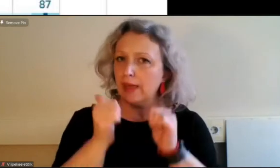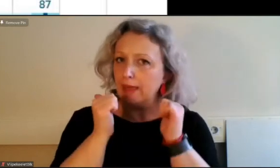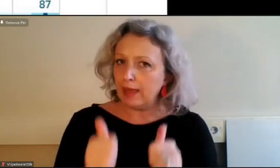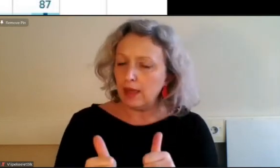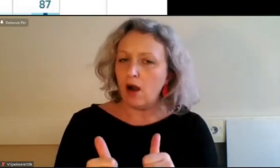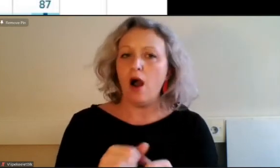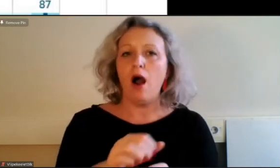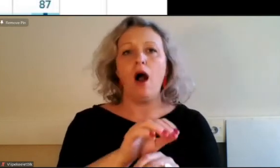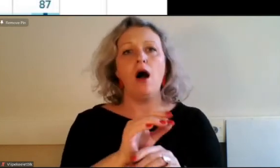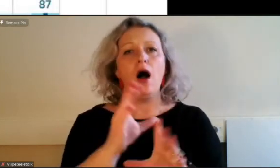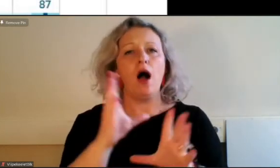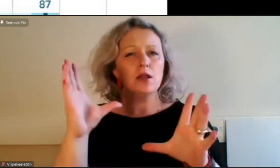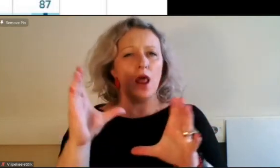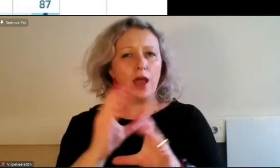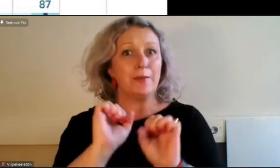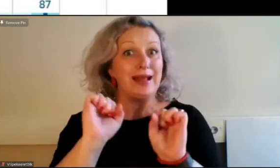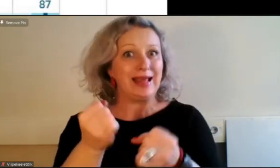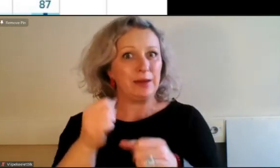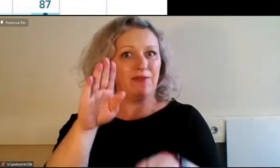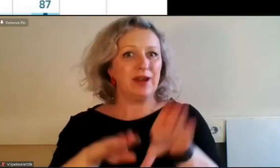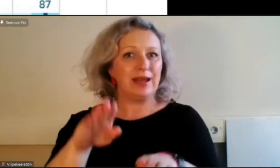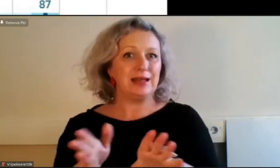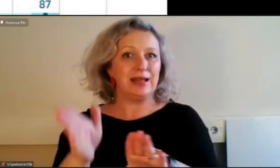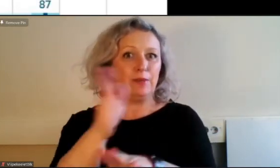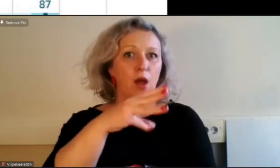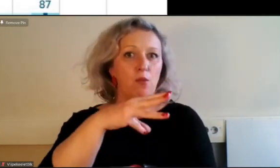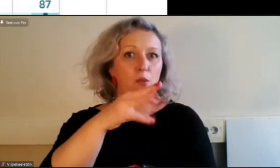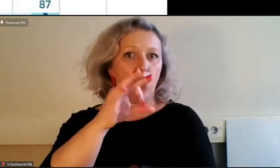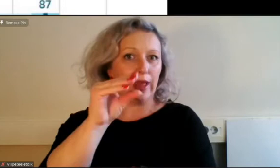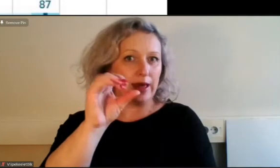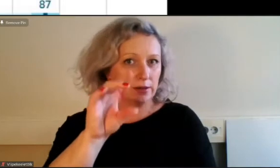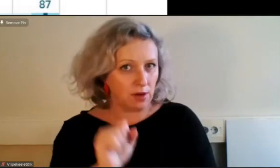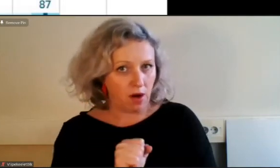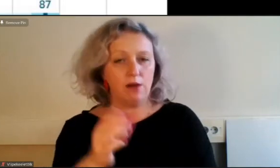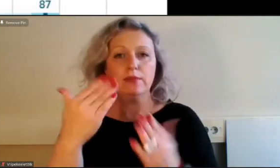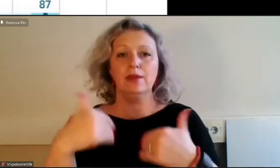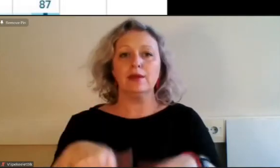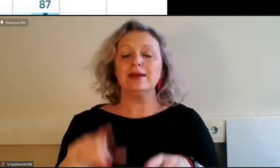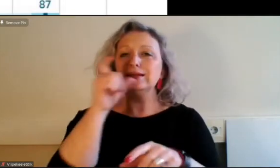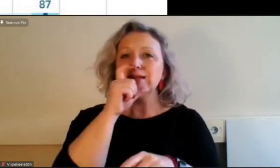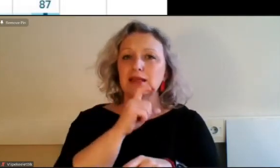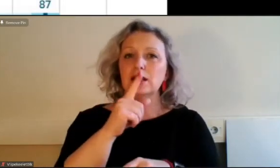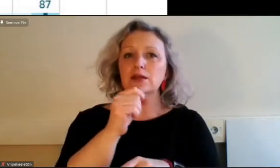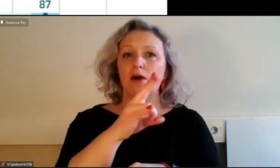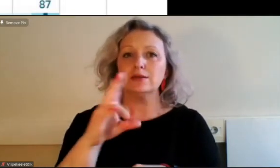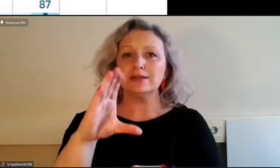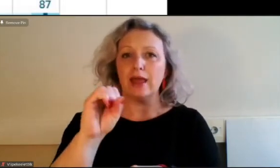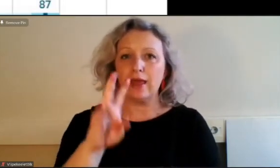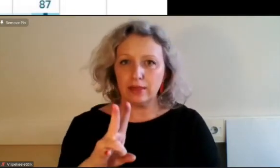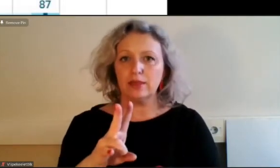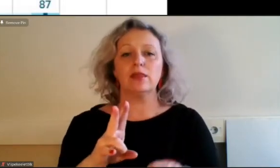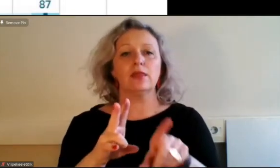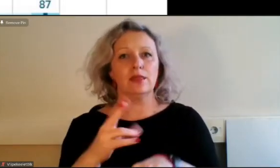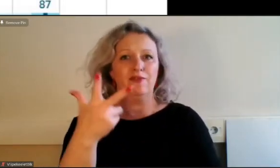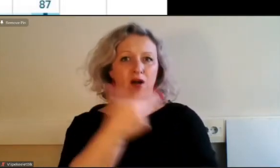kui põdemisega saadud kaitse automaatselt on kohe väiksem, sest see delta lihtsalt on nii nakkav,